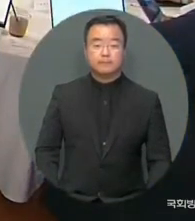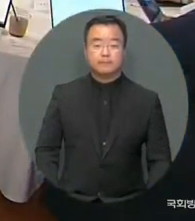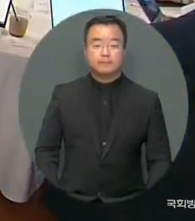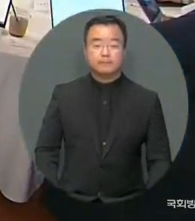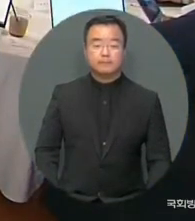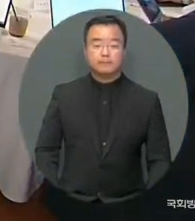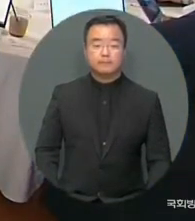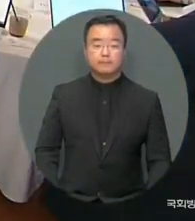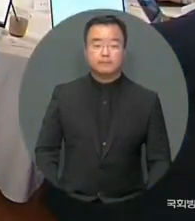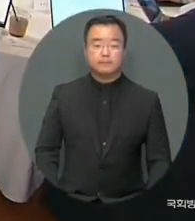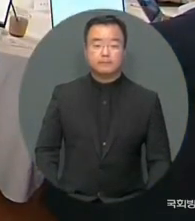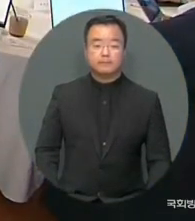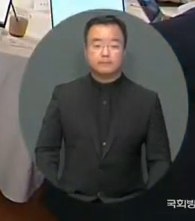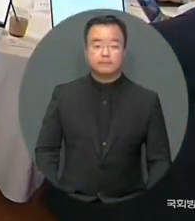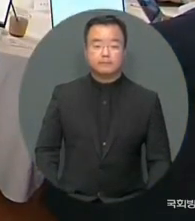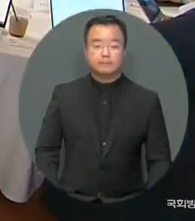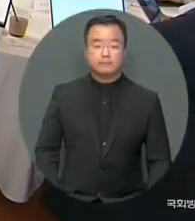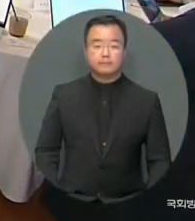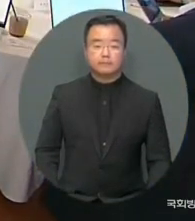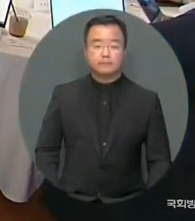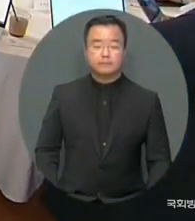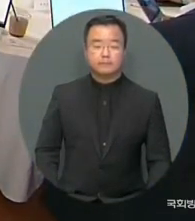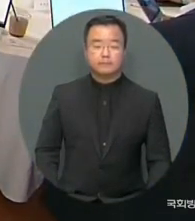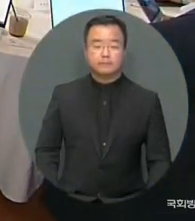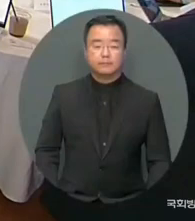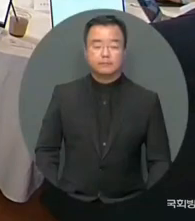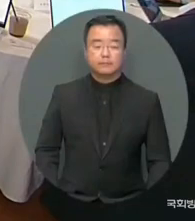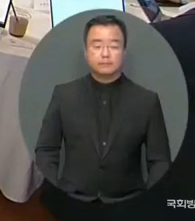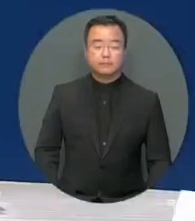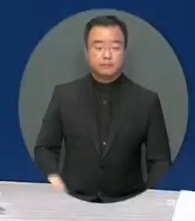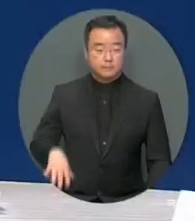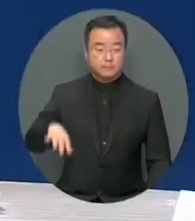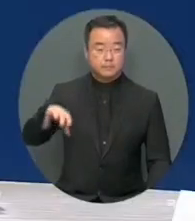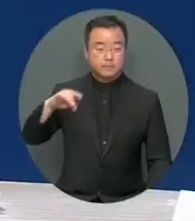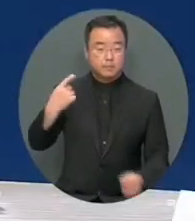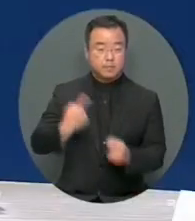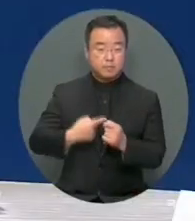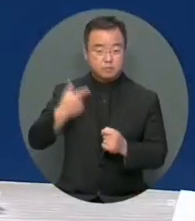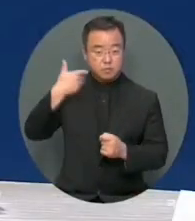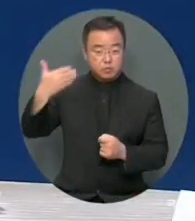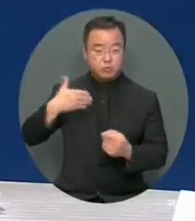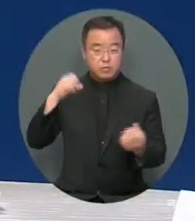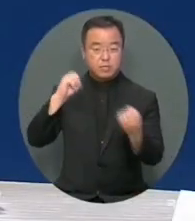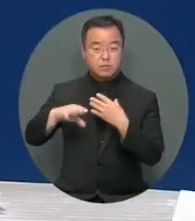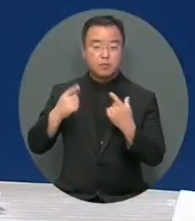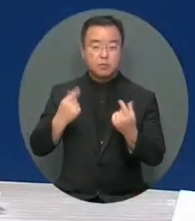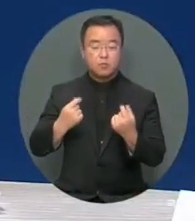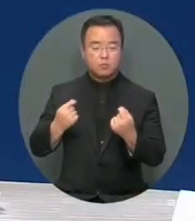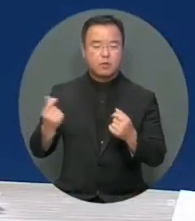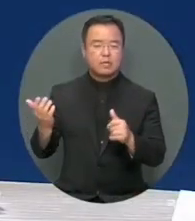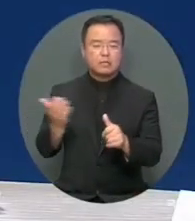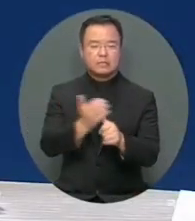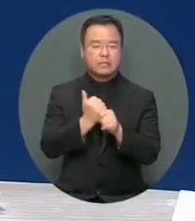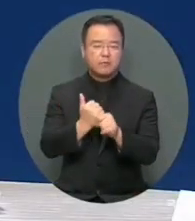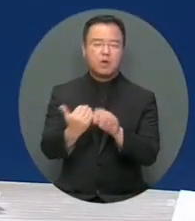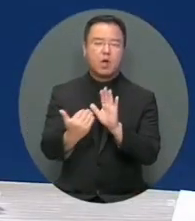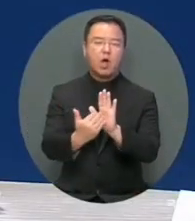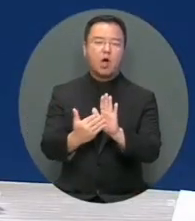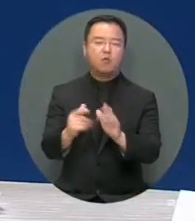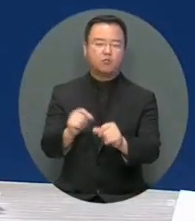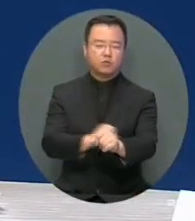다만 아까 모두 발언했었나요? 첫 번째 질문에서 답변드린 것처럼 우리 불체포특권이 과거에는